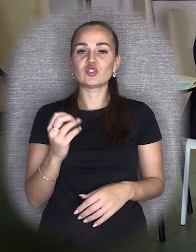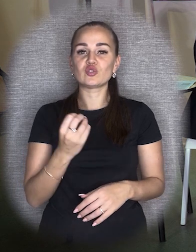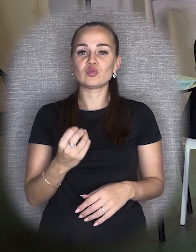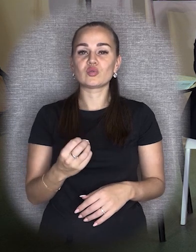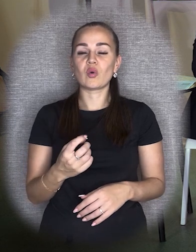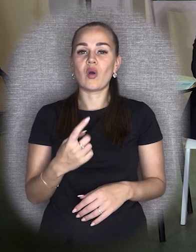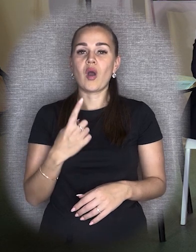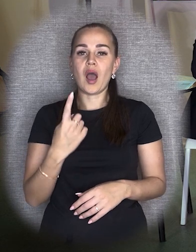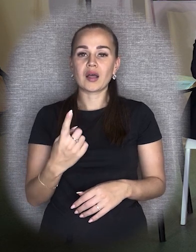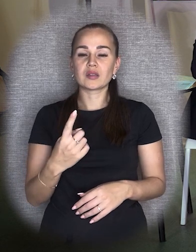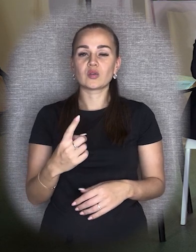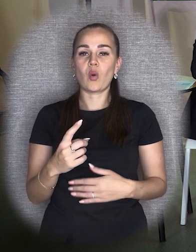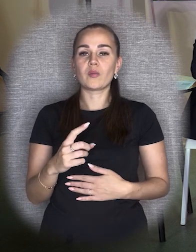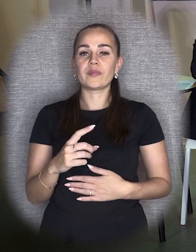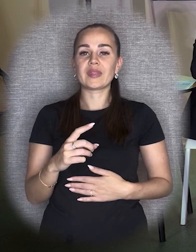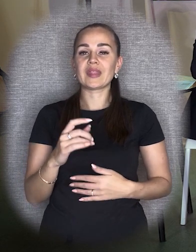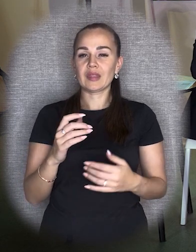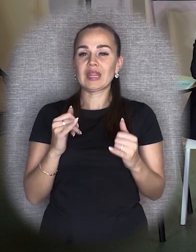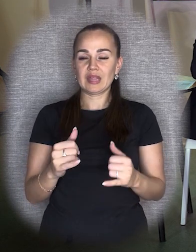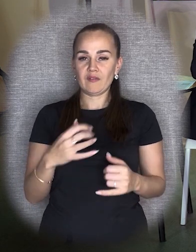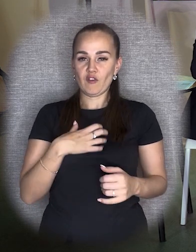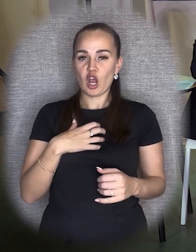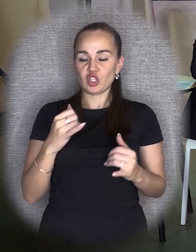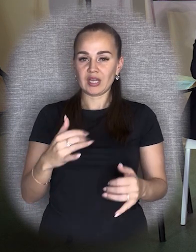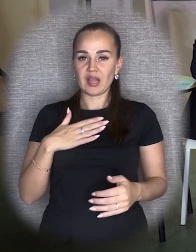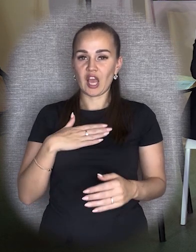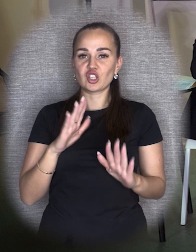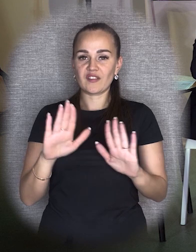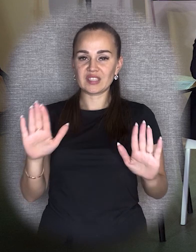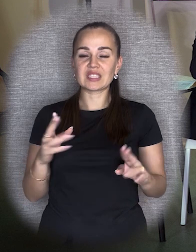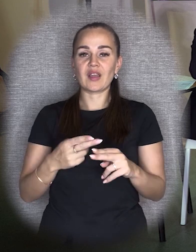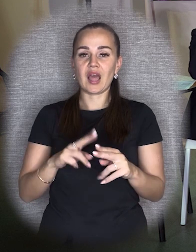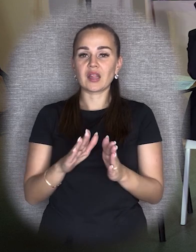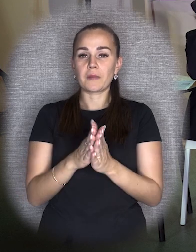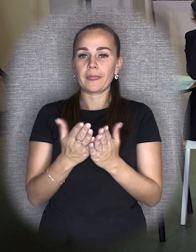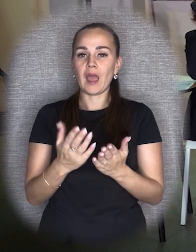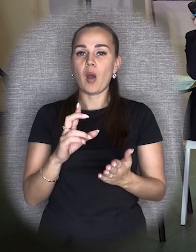Вот, и еще одно измерение для нашей выставки — это измерение в виде буклета.